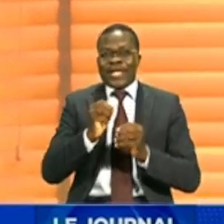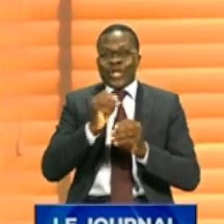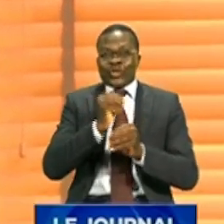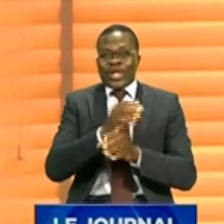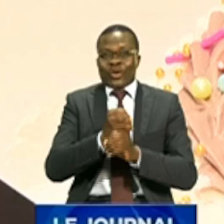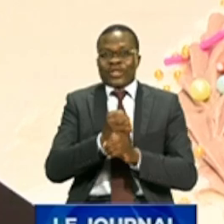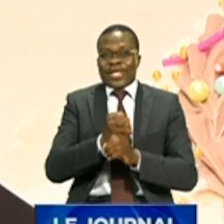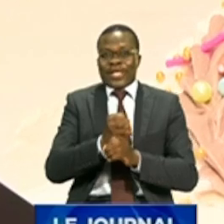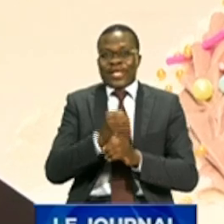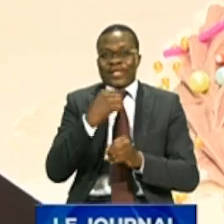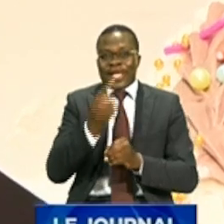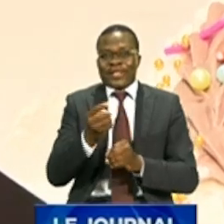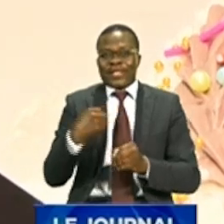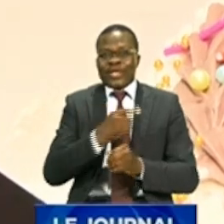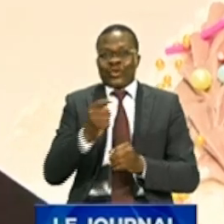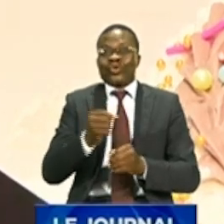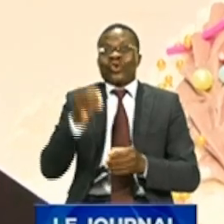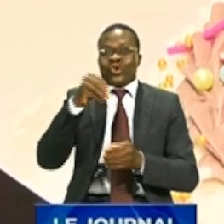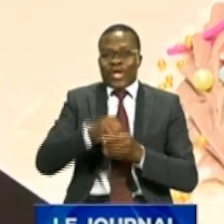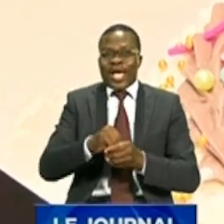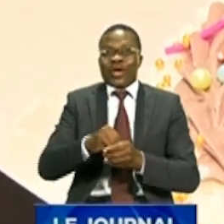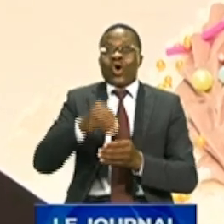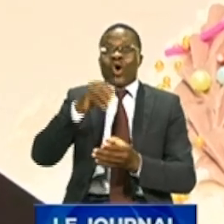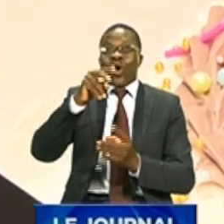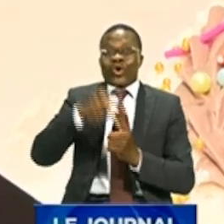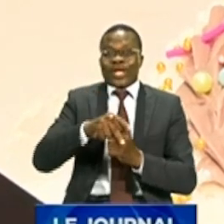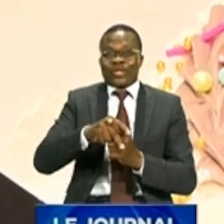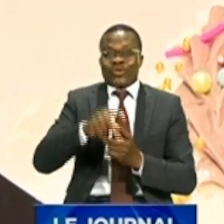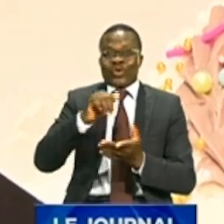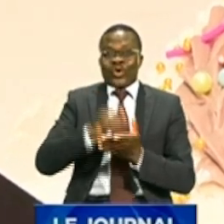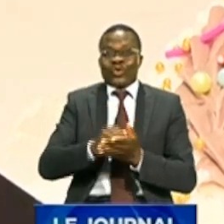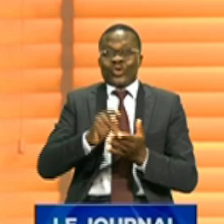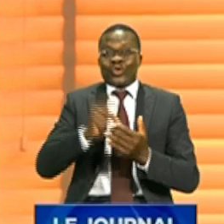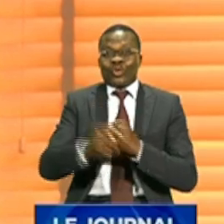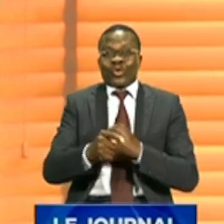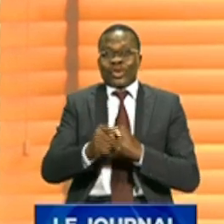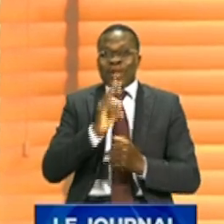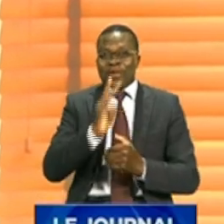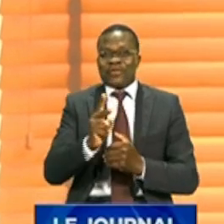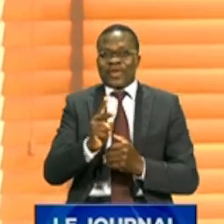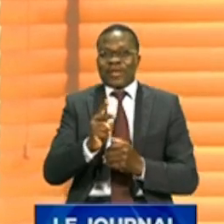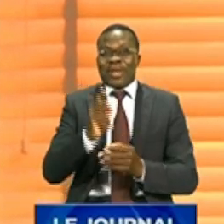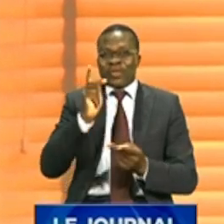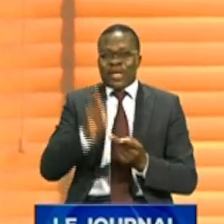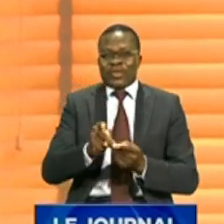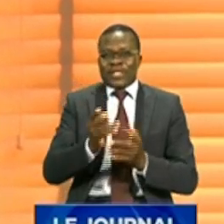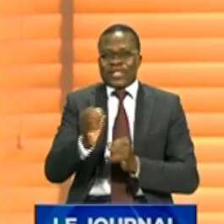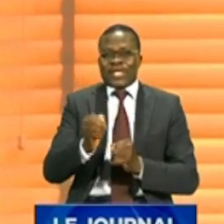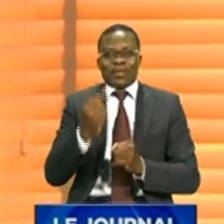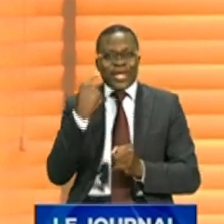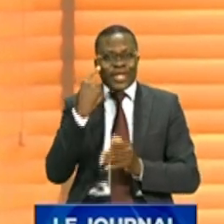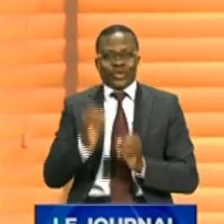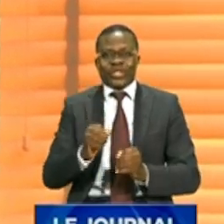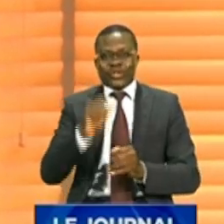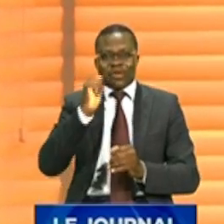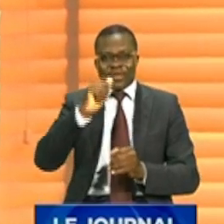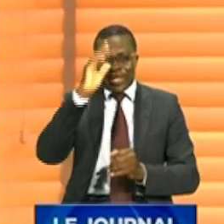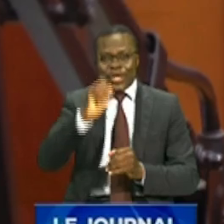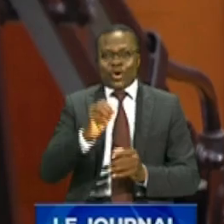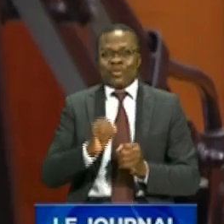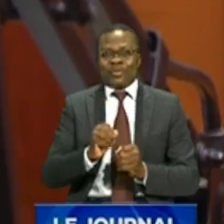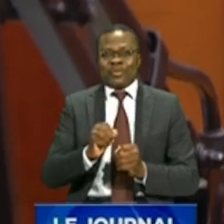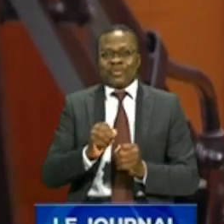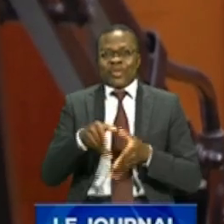tout à l'heure. Nous serons encore au rendez-vous de ce programme vraiment apprécié par les auditeurs et les auditrices de Radio